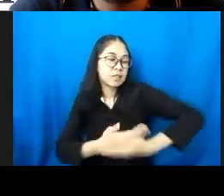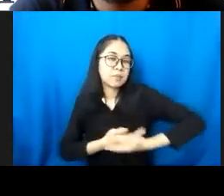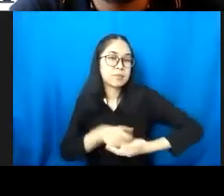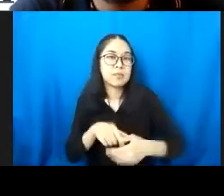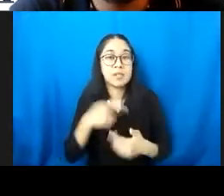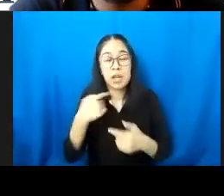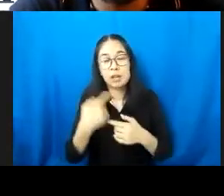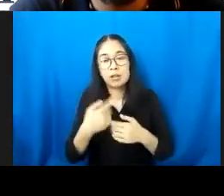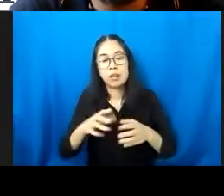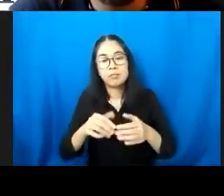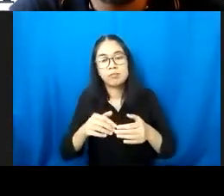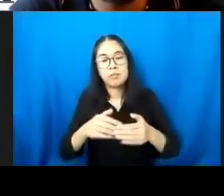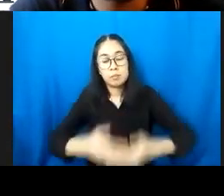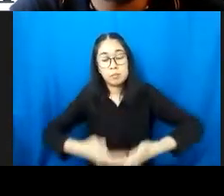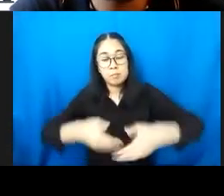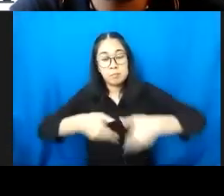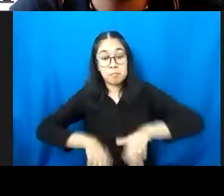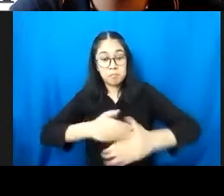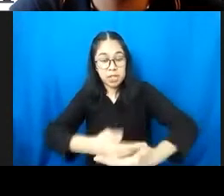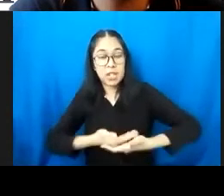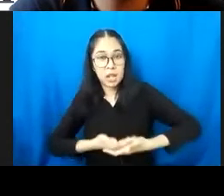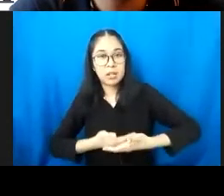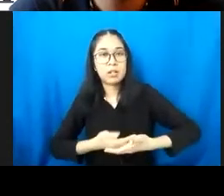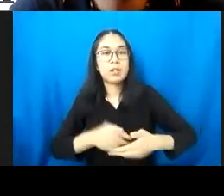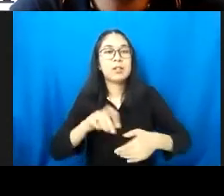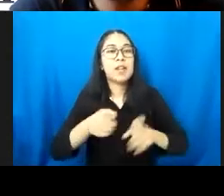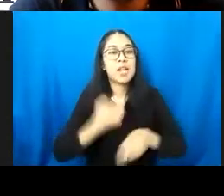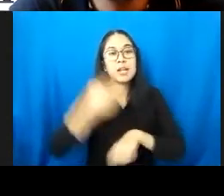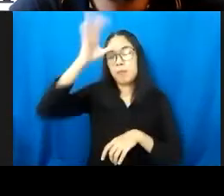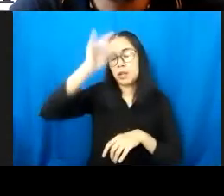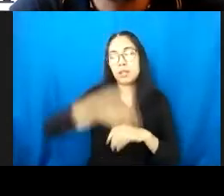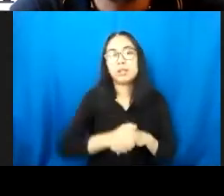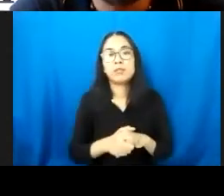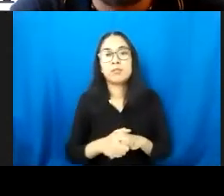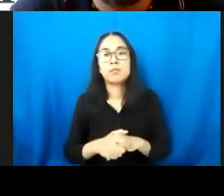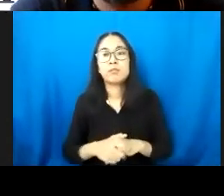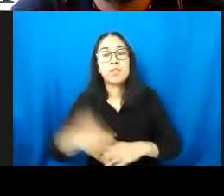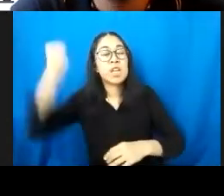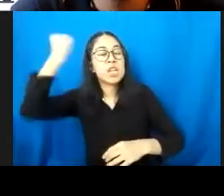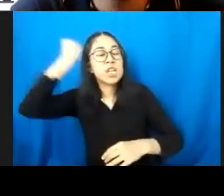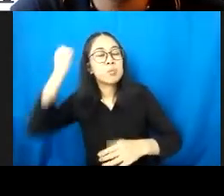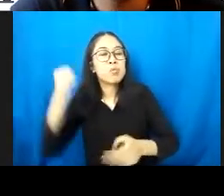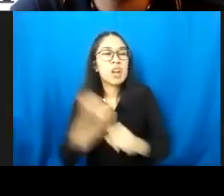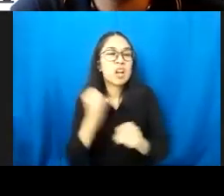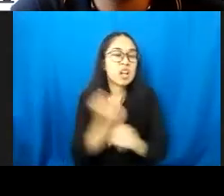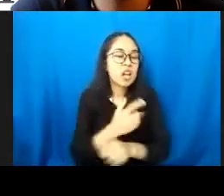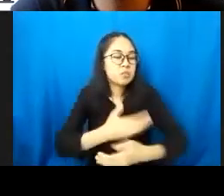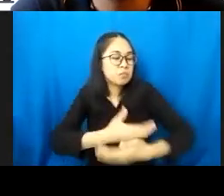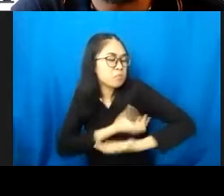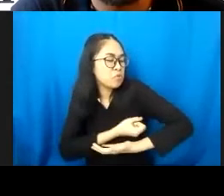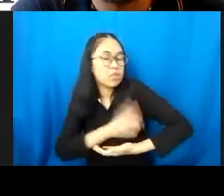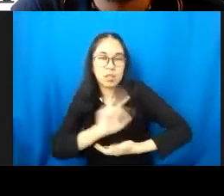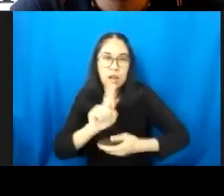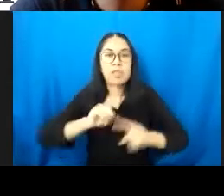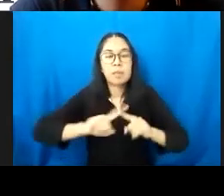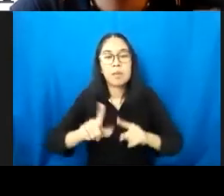bidan Ibu Robin Lim yang di Bali, dia bilang bahwa tidak ada ibu yang gagal menyusui. Yang gagal adalah pendukung